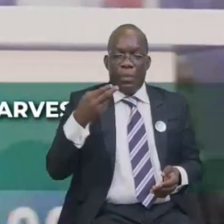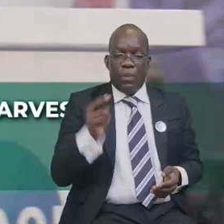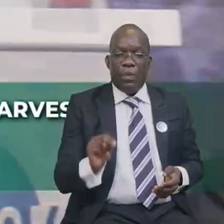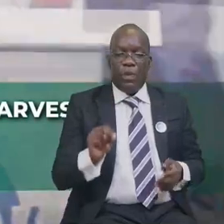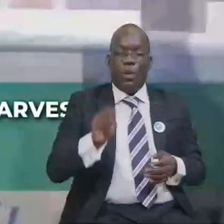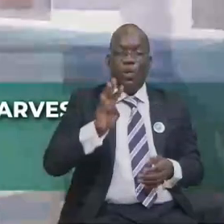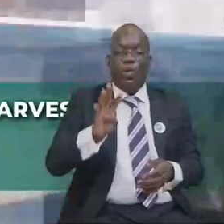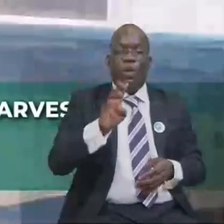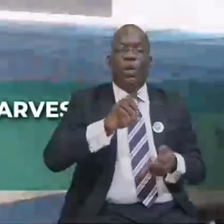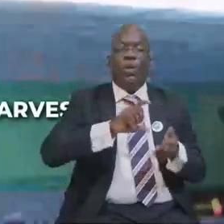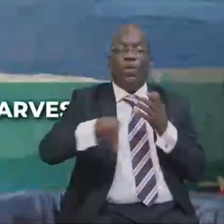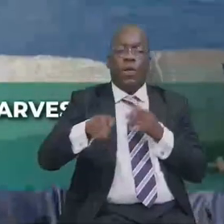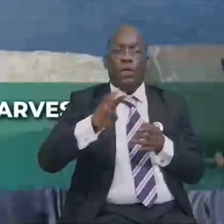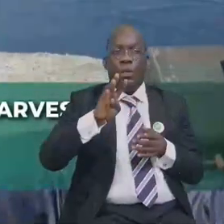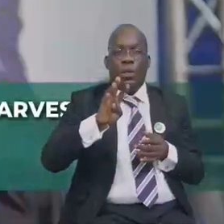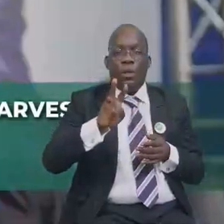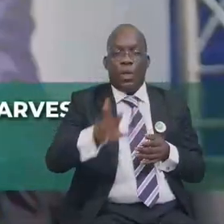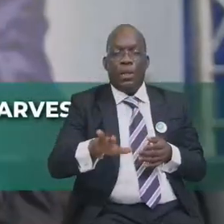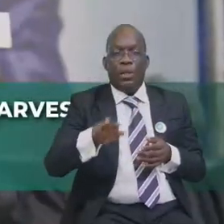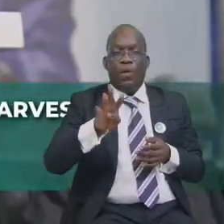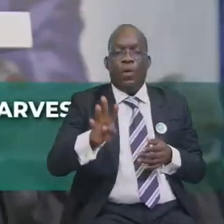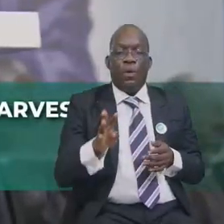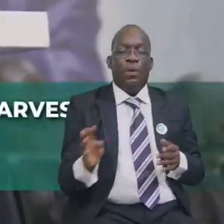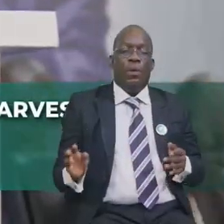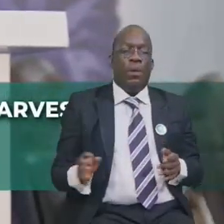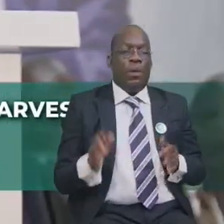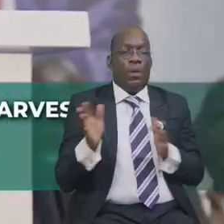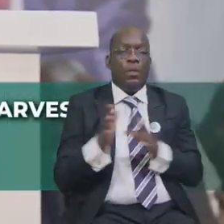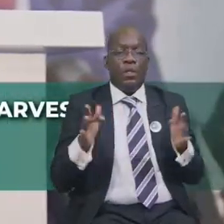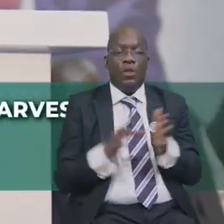34. Jean 4, 34.